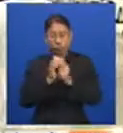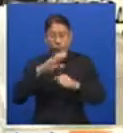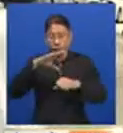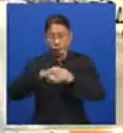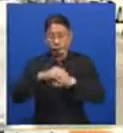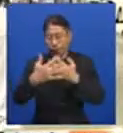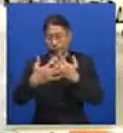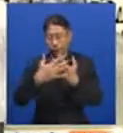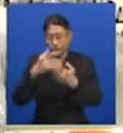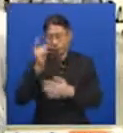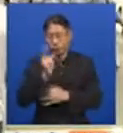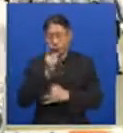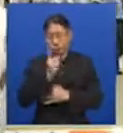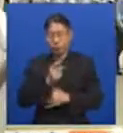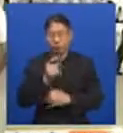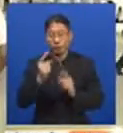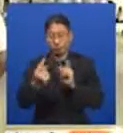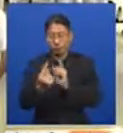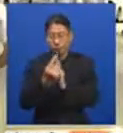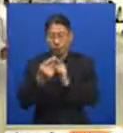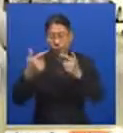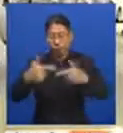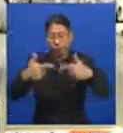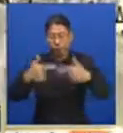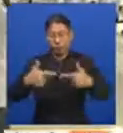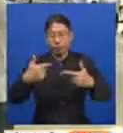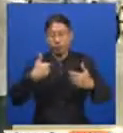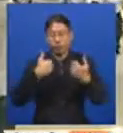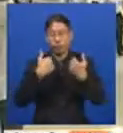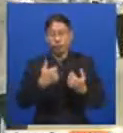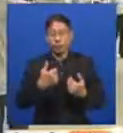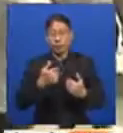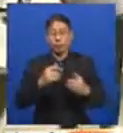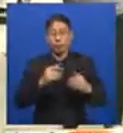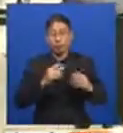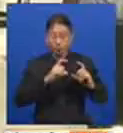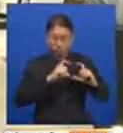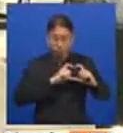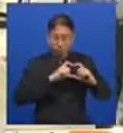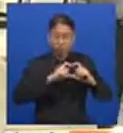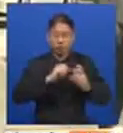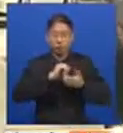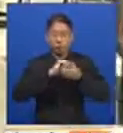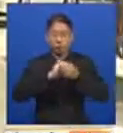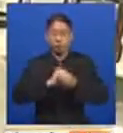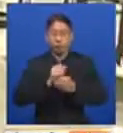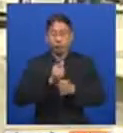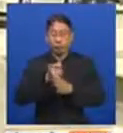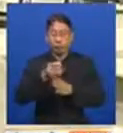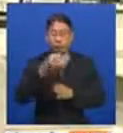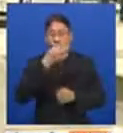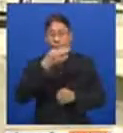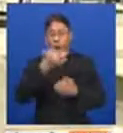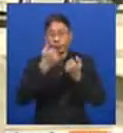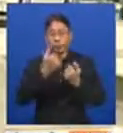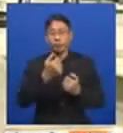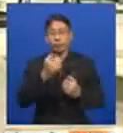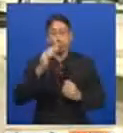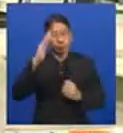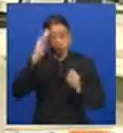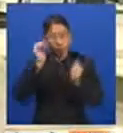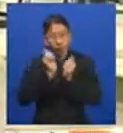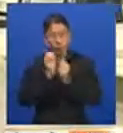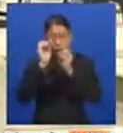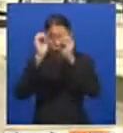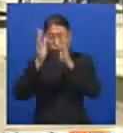เด็ดขาดถ้าหากพบการทะเลาะวิวาทรวมถึงจัดกิจกรรมจิตอาสาร่วมกันของโรงเรียนอาชีวะให้ครูร่วมกับตำรวจลงพื้น